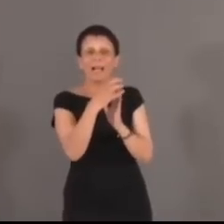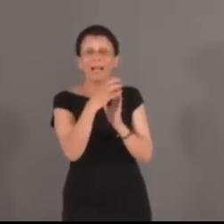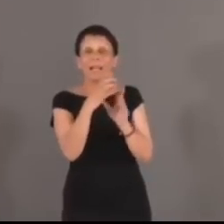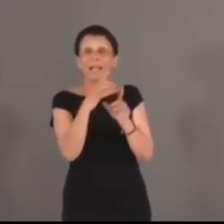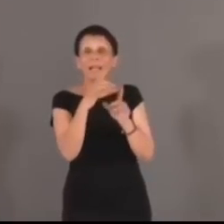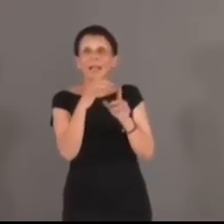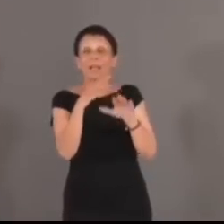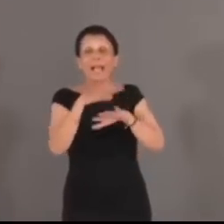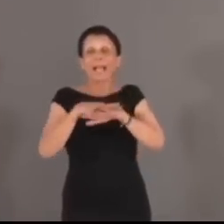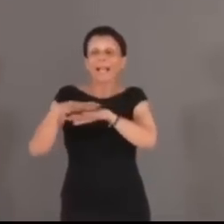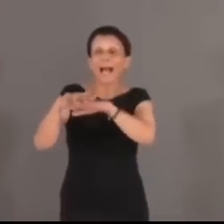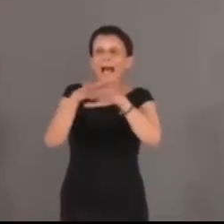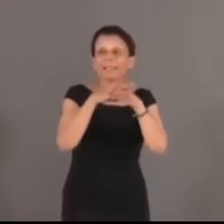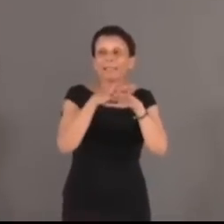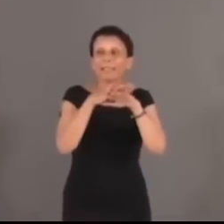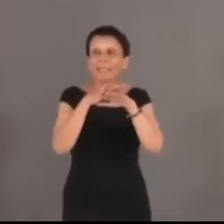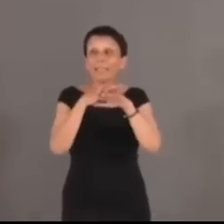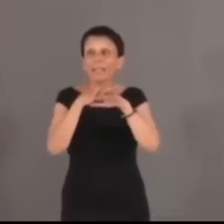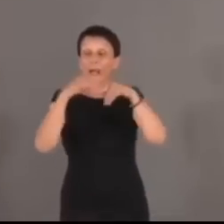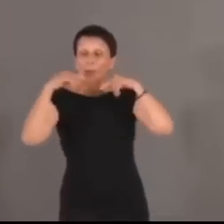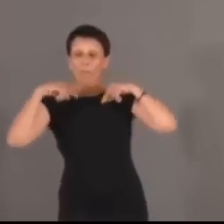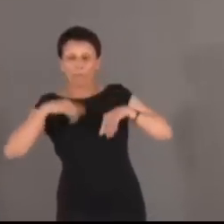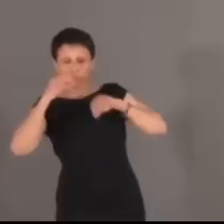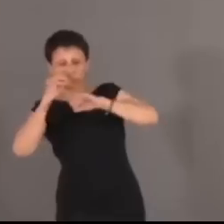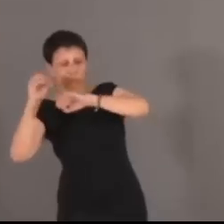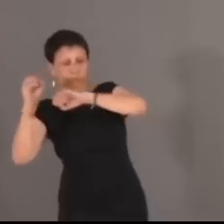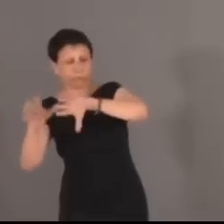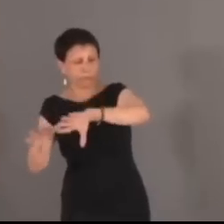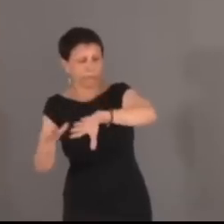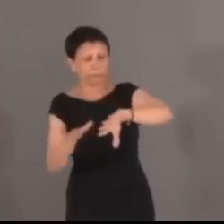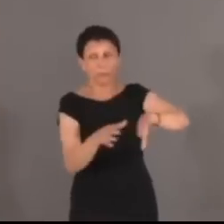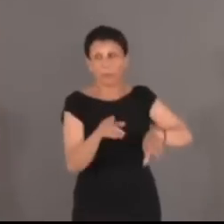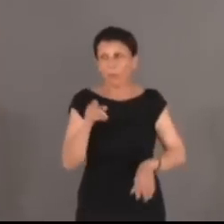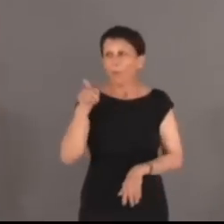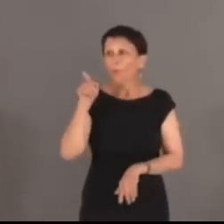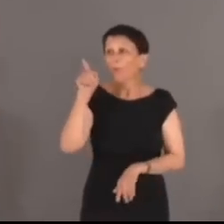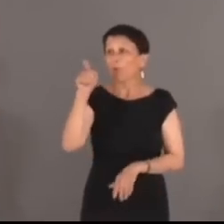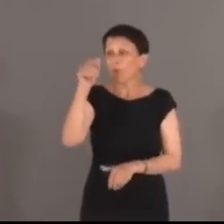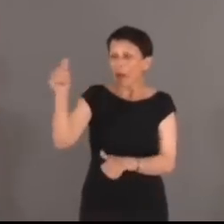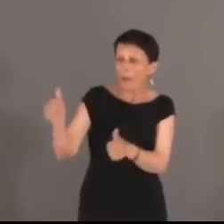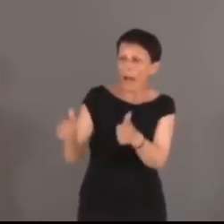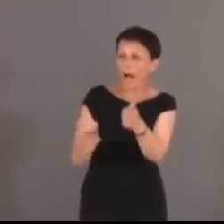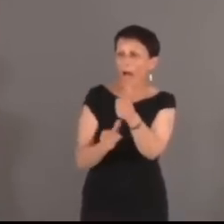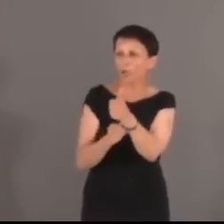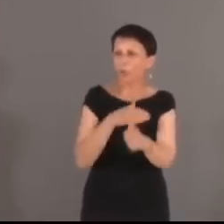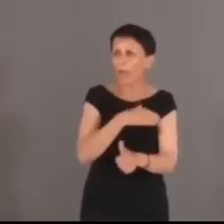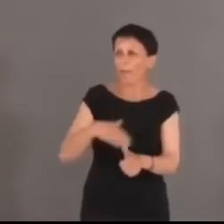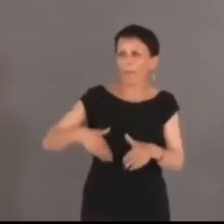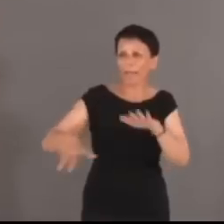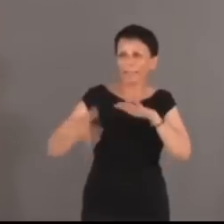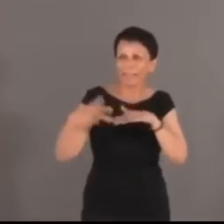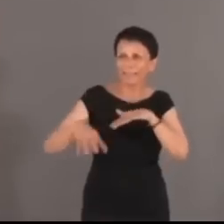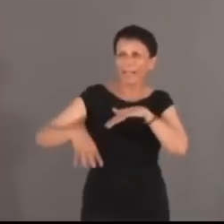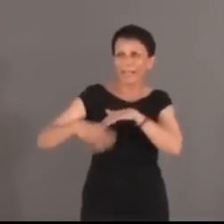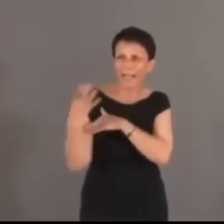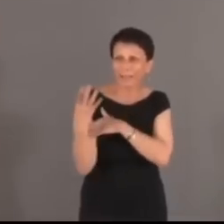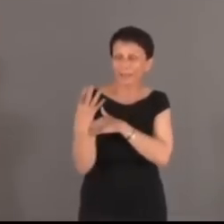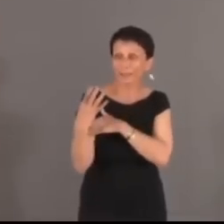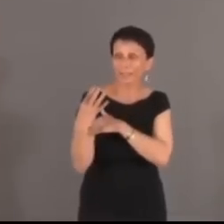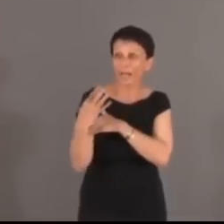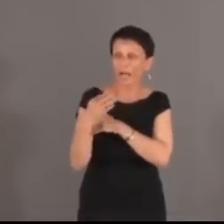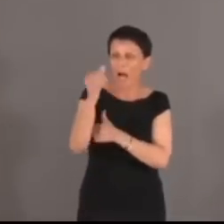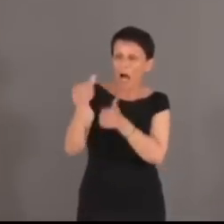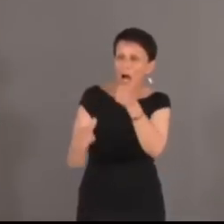pouvoirs publics, dois-je vous rappeler que vous-même, vous avez été adjoint au maire des 13e et 14e arrondissements à la